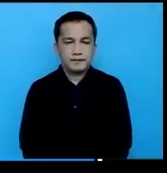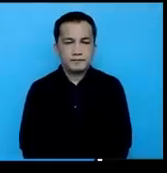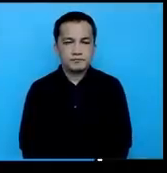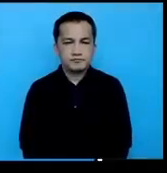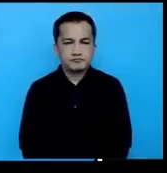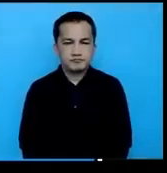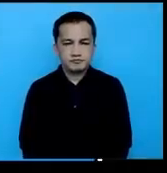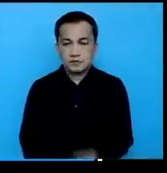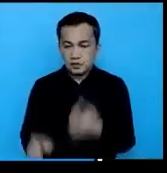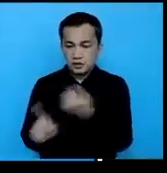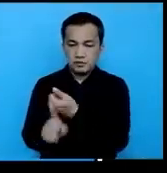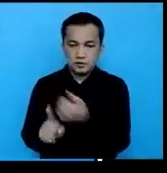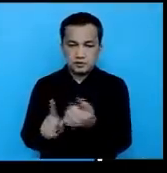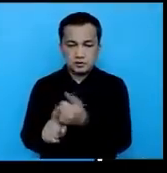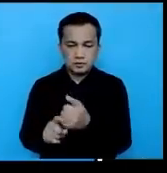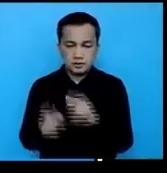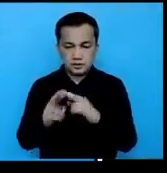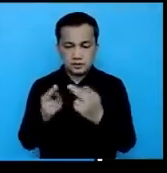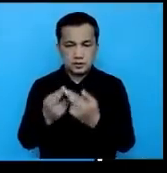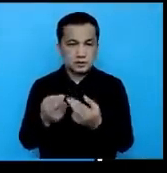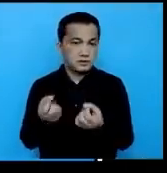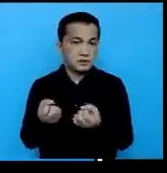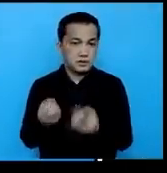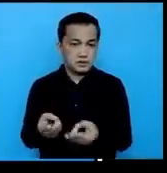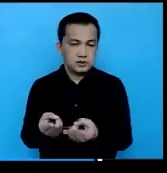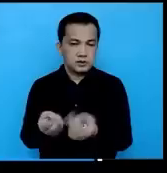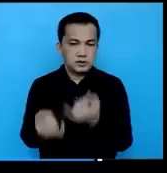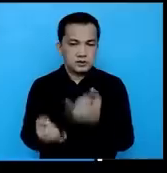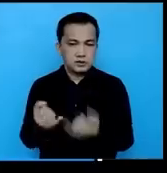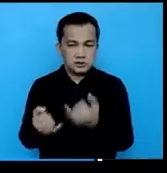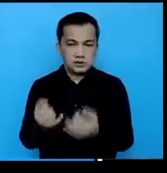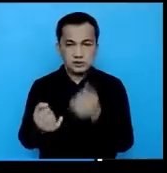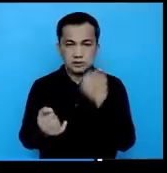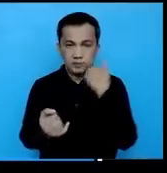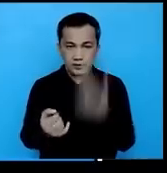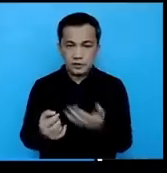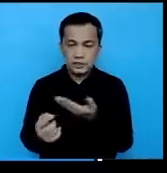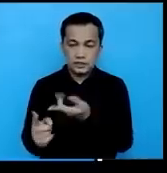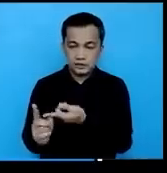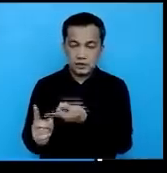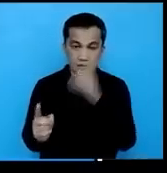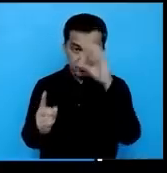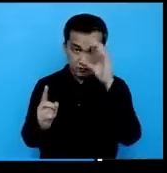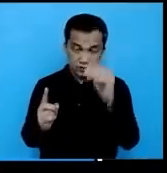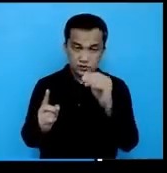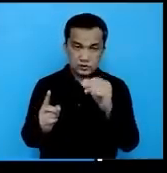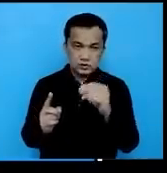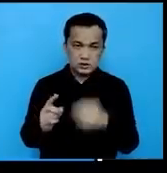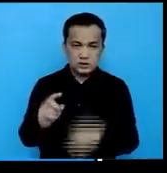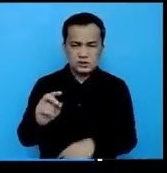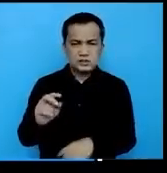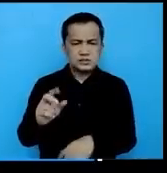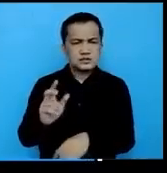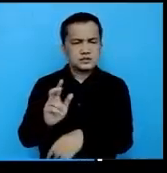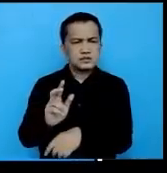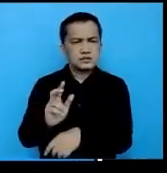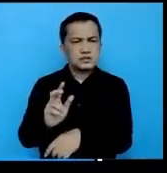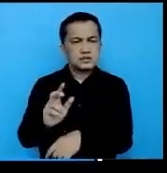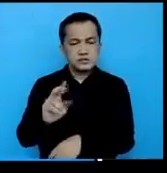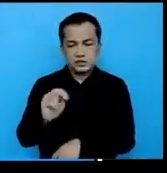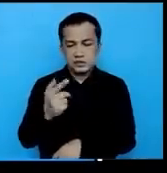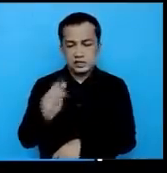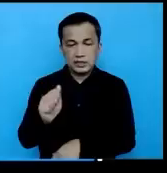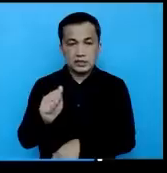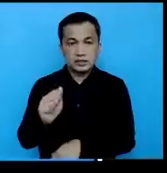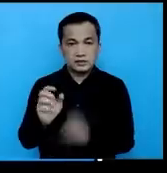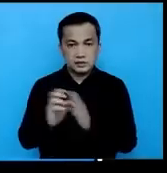Binugbog umano ng mga kaanak ng kanyang ka-live-in hanggang sa mapatay ang isang lalaki sa Naga City, Cebu. Nangyari umano ang